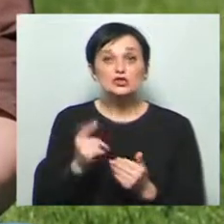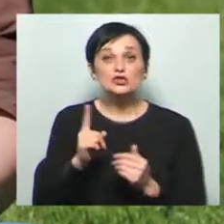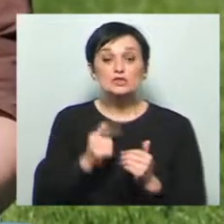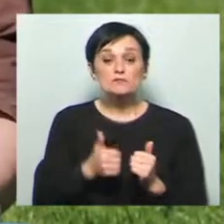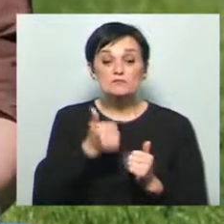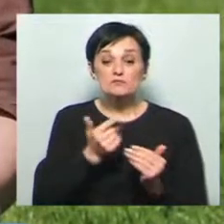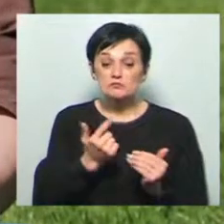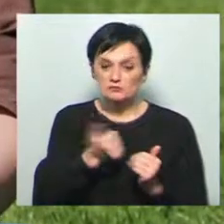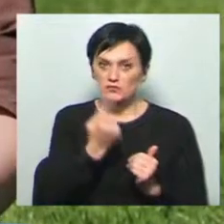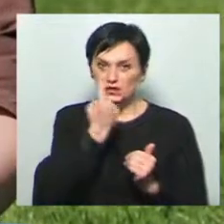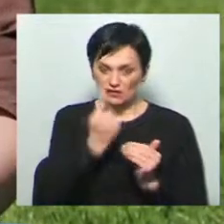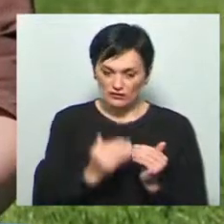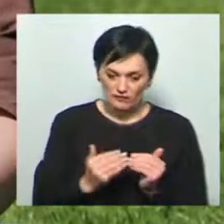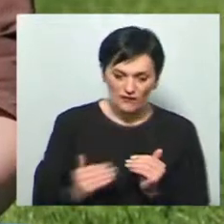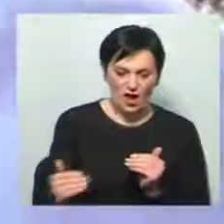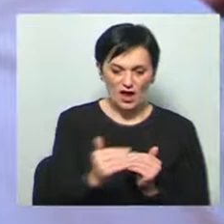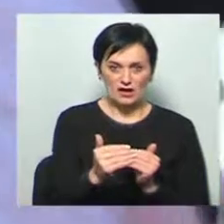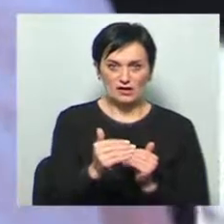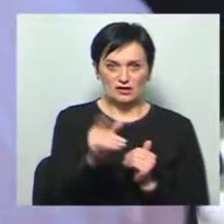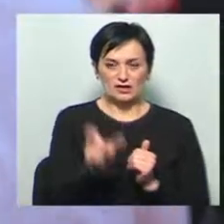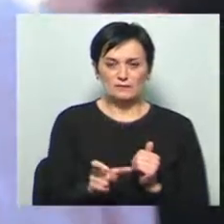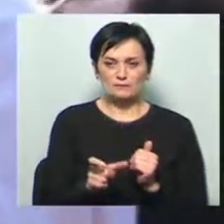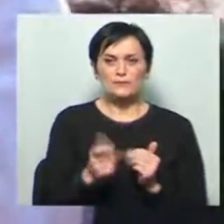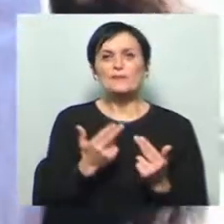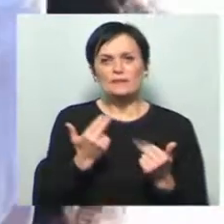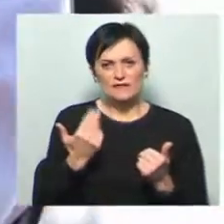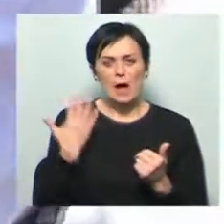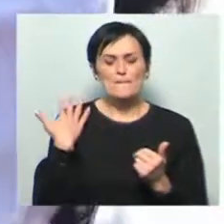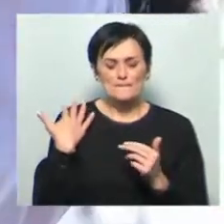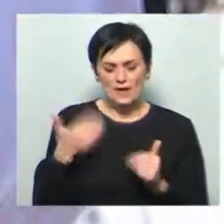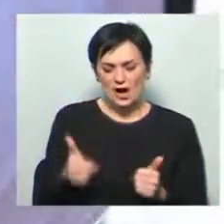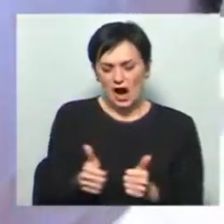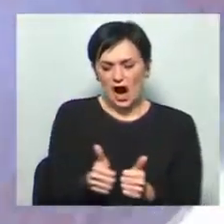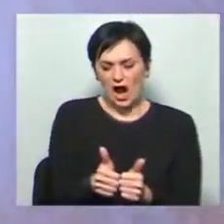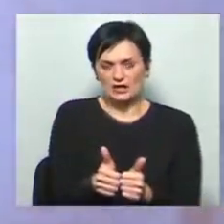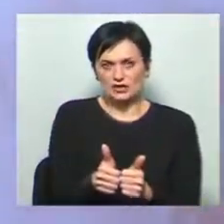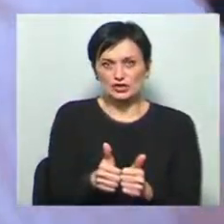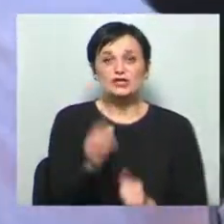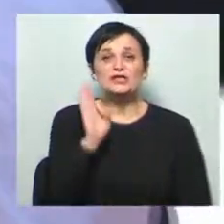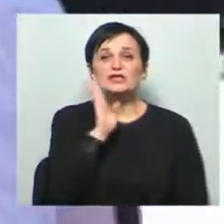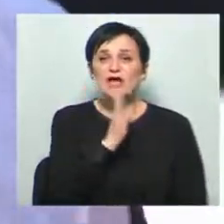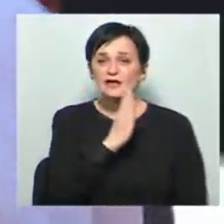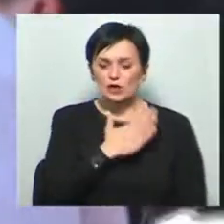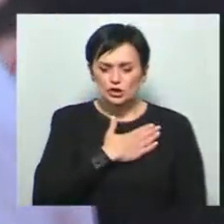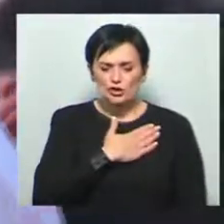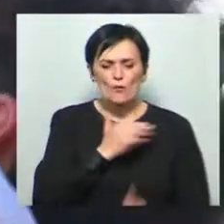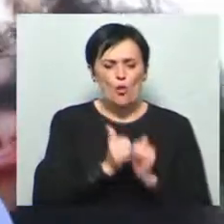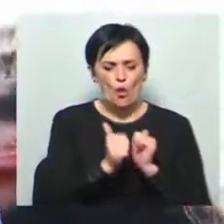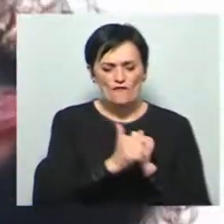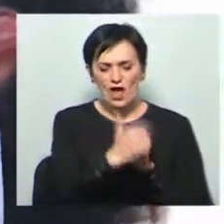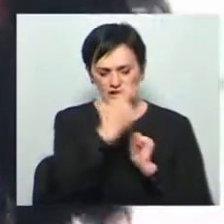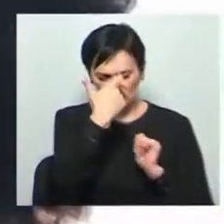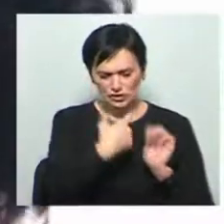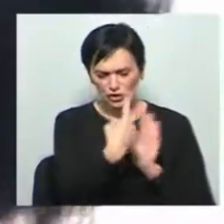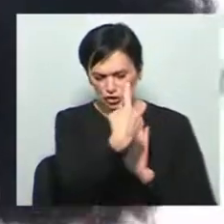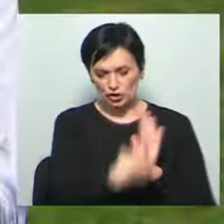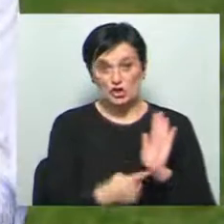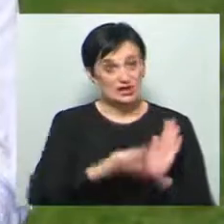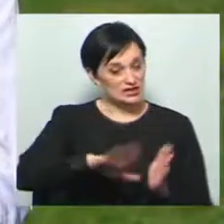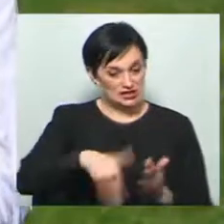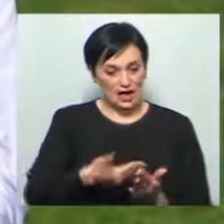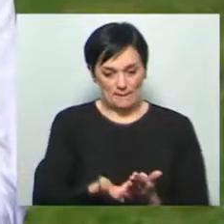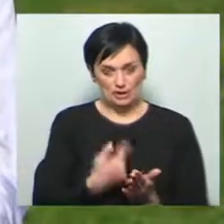წინა პლანზე და რა ვიცი, ამოუდგეთ მხარში. დედაჩემს ყოველთვის ჯეროდა ჩემი, რომ დღემდეც